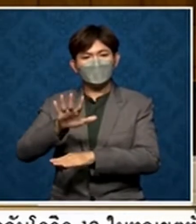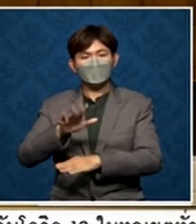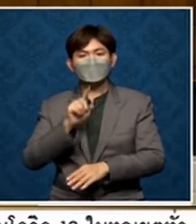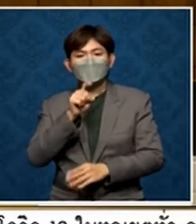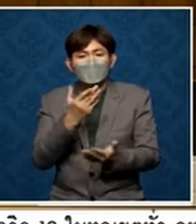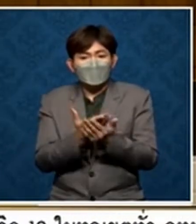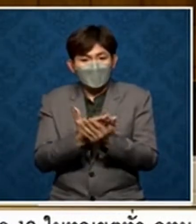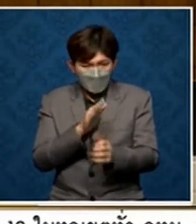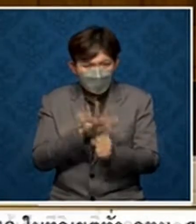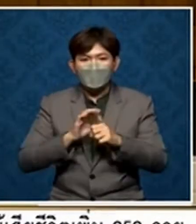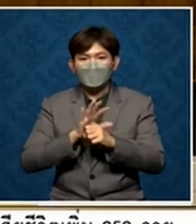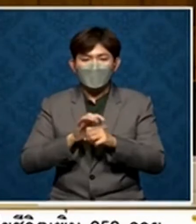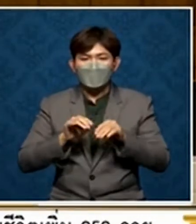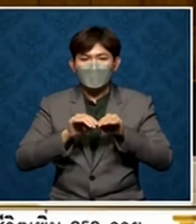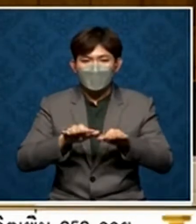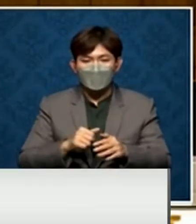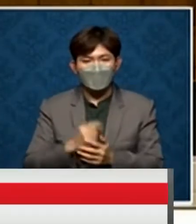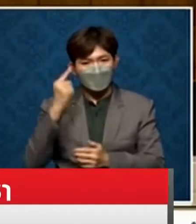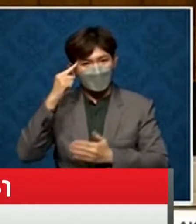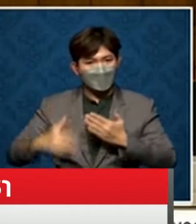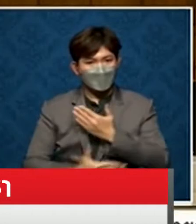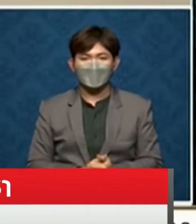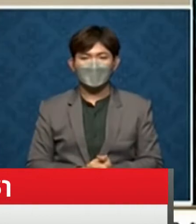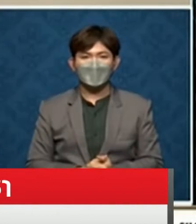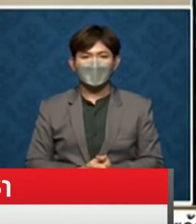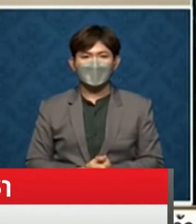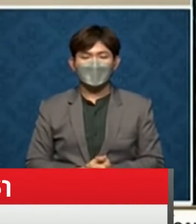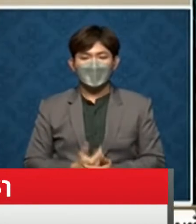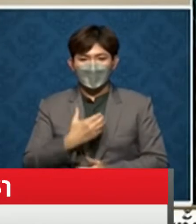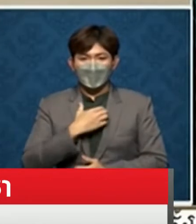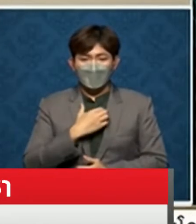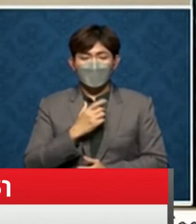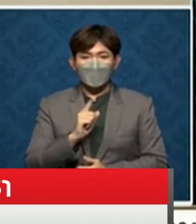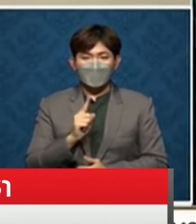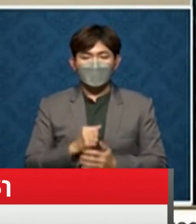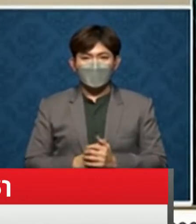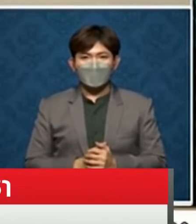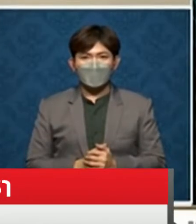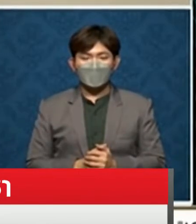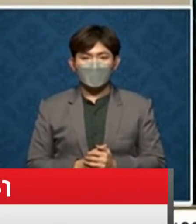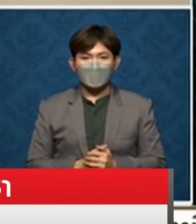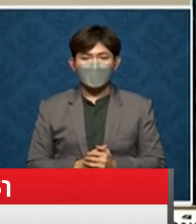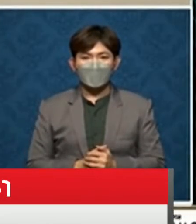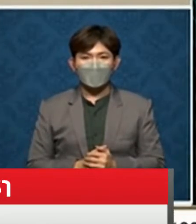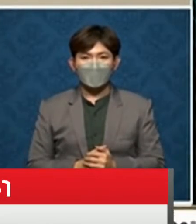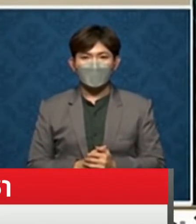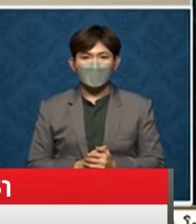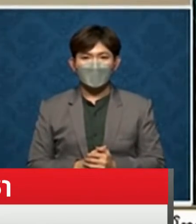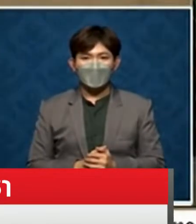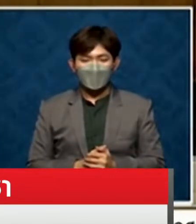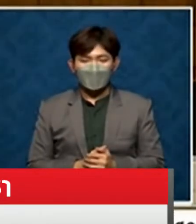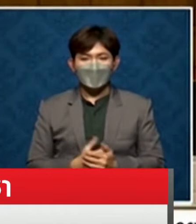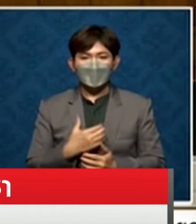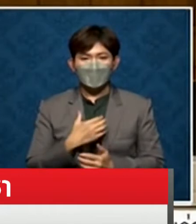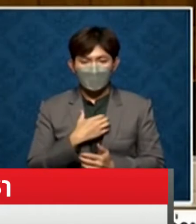แจงค่ะถึงยาช่วยโอกาสจะตายการวิกฤตไม่อยากให้ตันให้เป็นการพูดเอาซะดีที่มัน